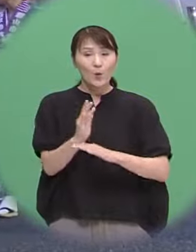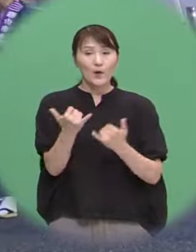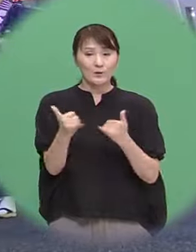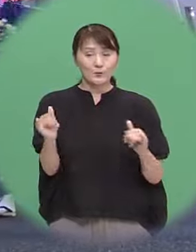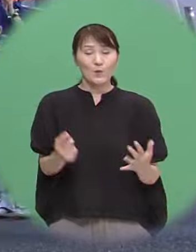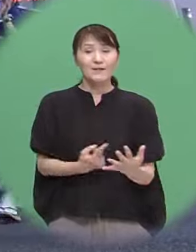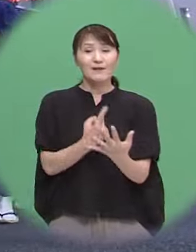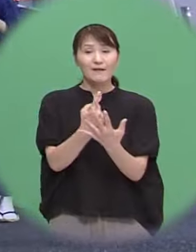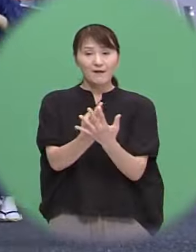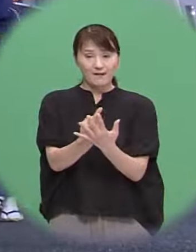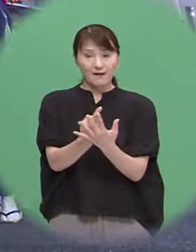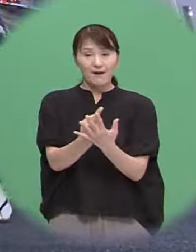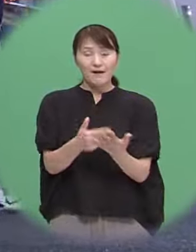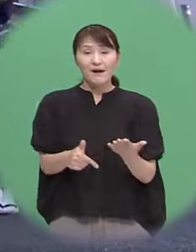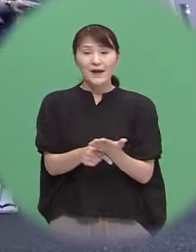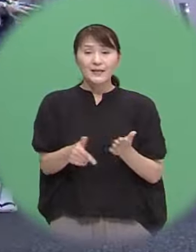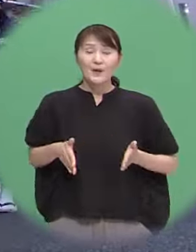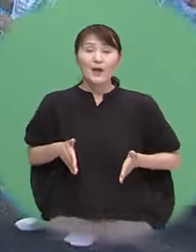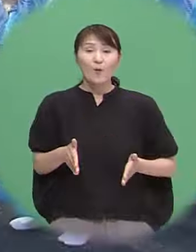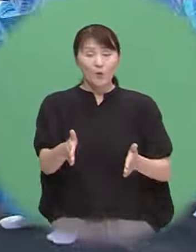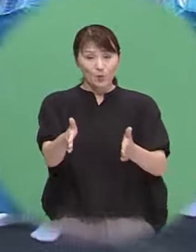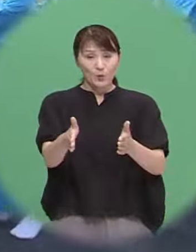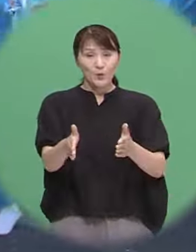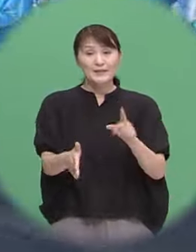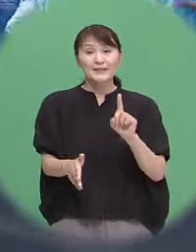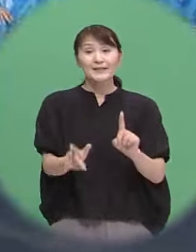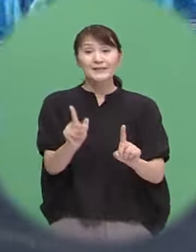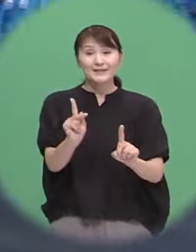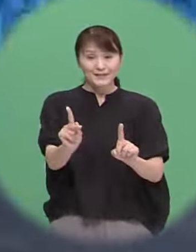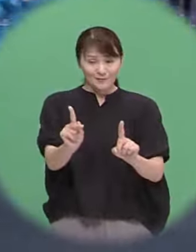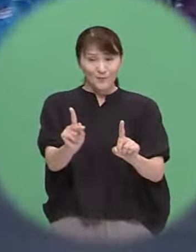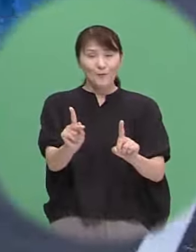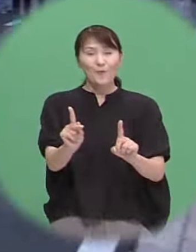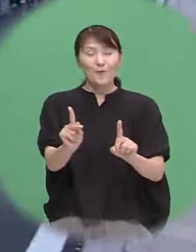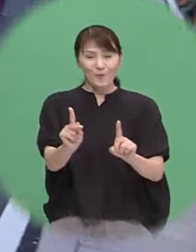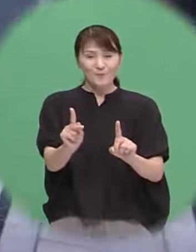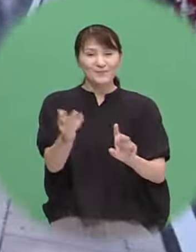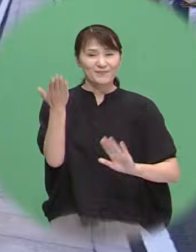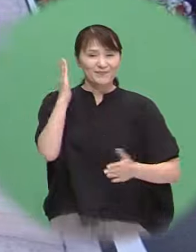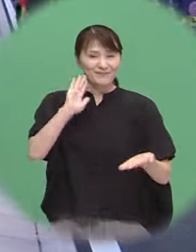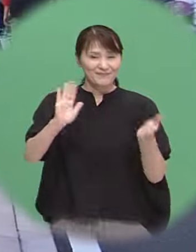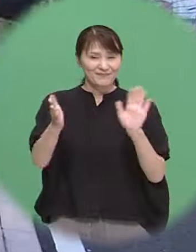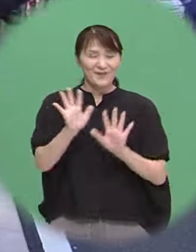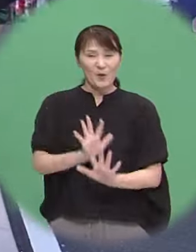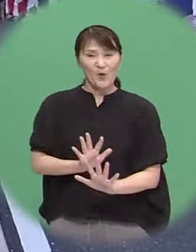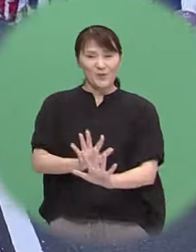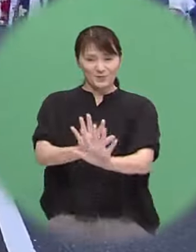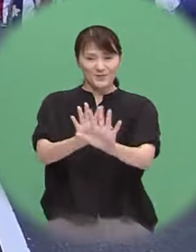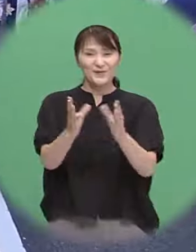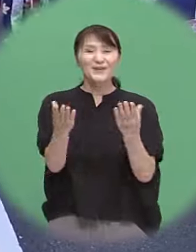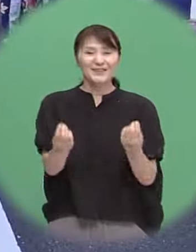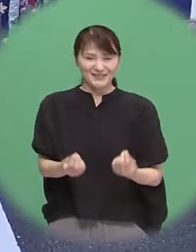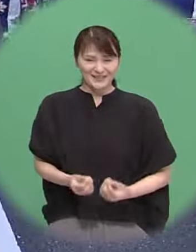加し、駅前大通りなどを1キロ以上にわたって踊り流しました。